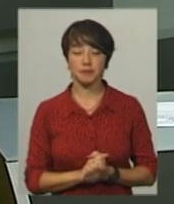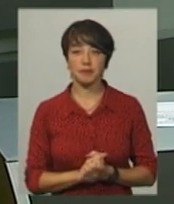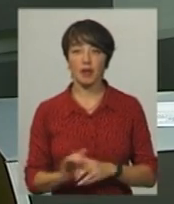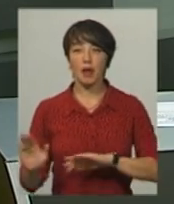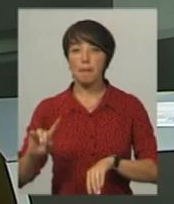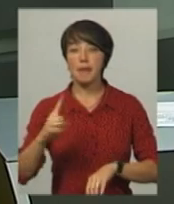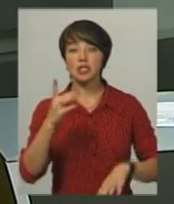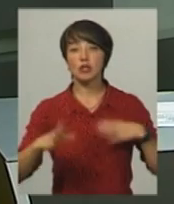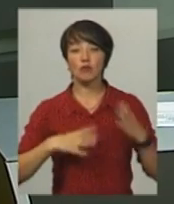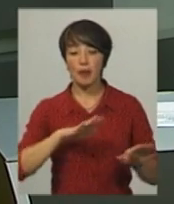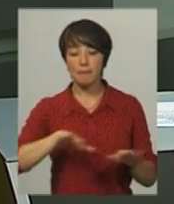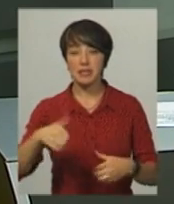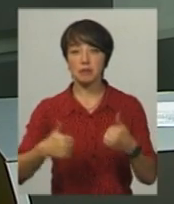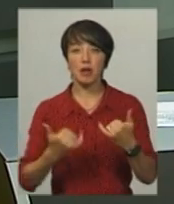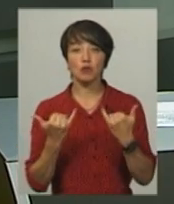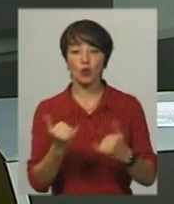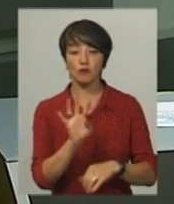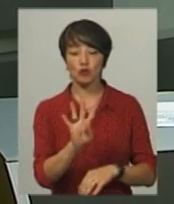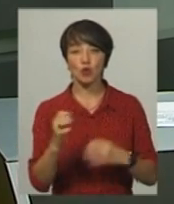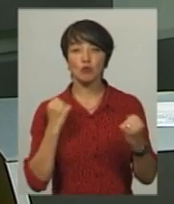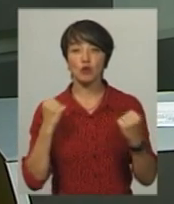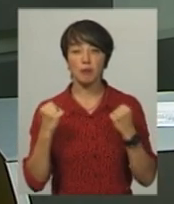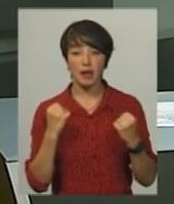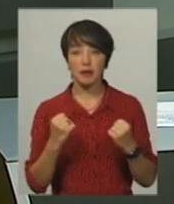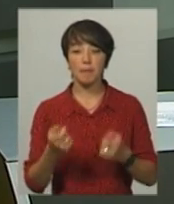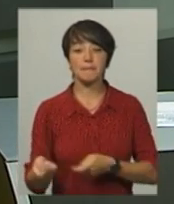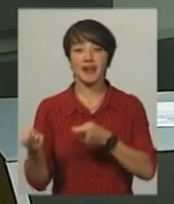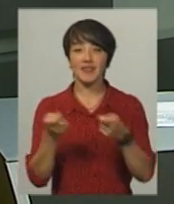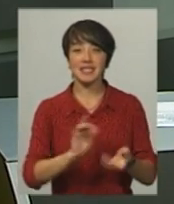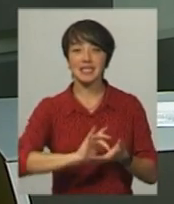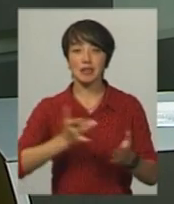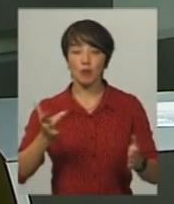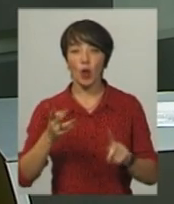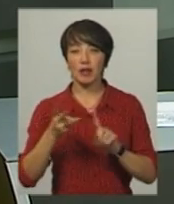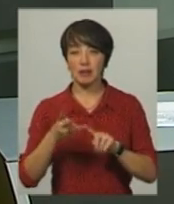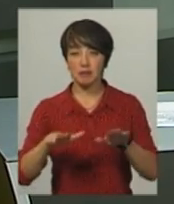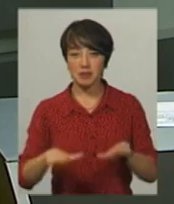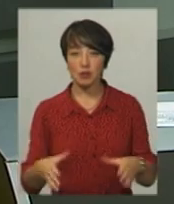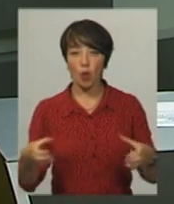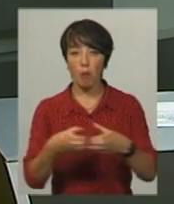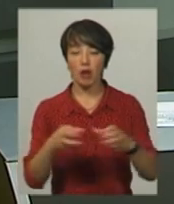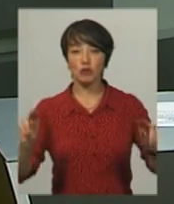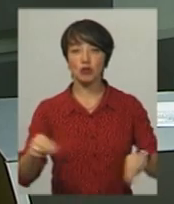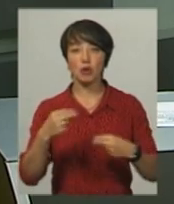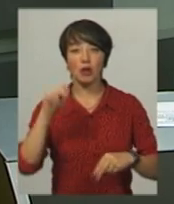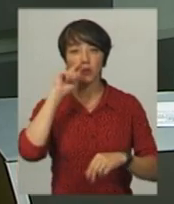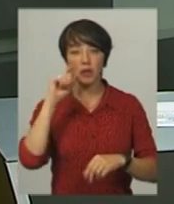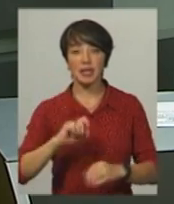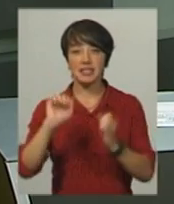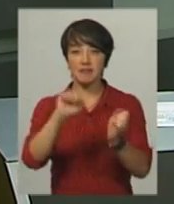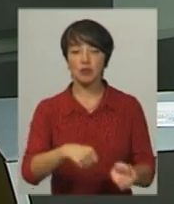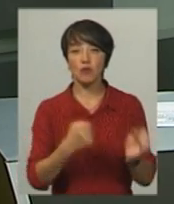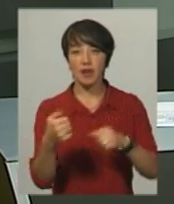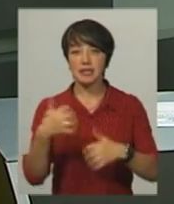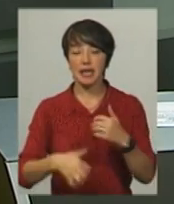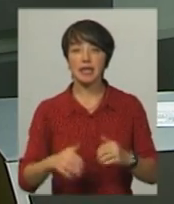Перше тренування після змагань сьогодні у 4 спортсменок, котрі привезли срібло та бронзу з командного чемпіонату України з веслування